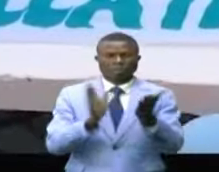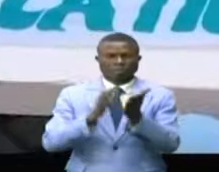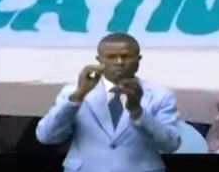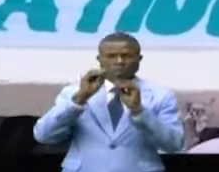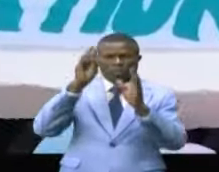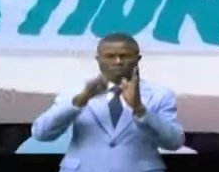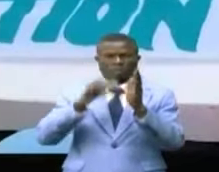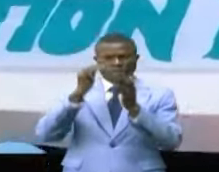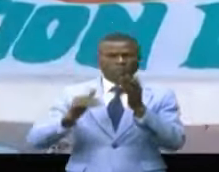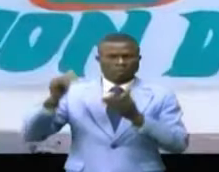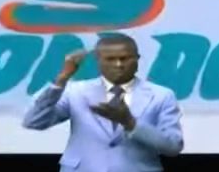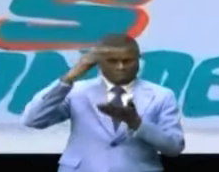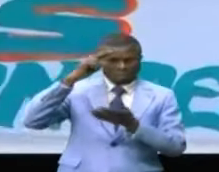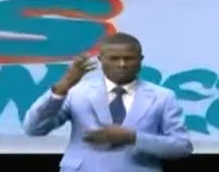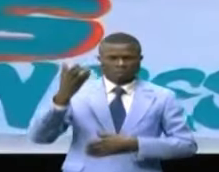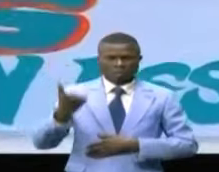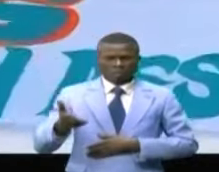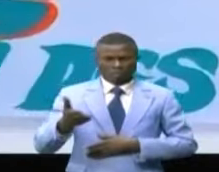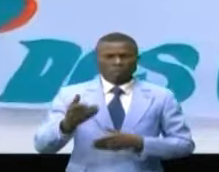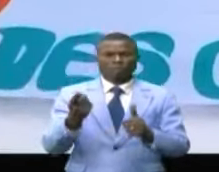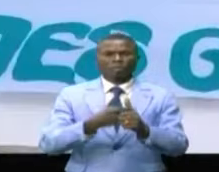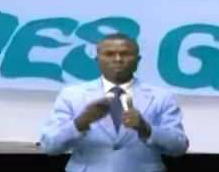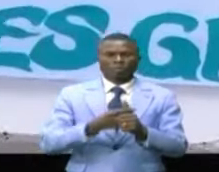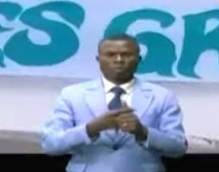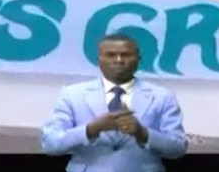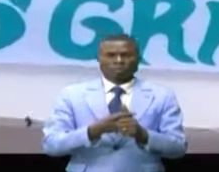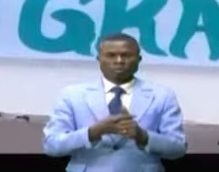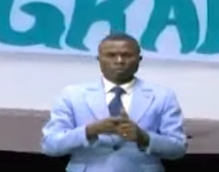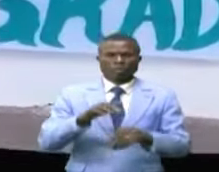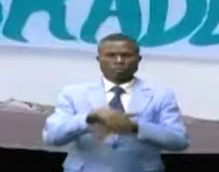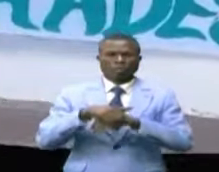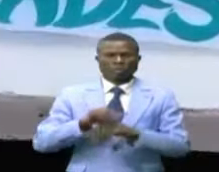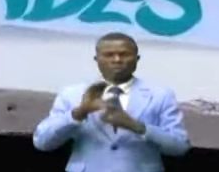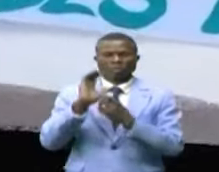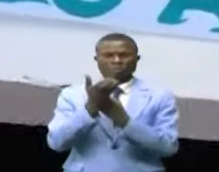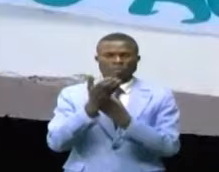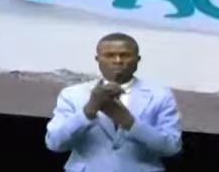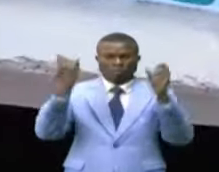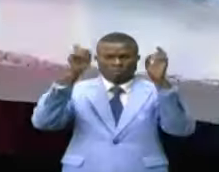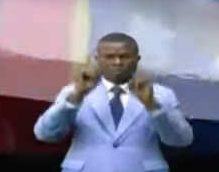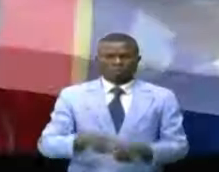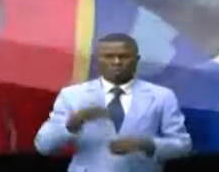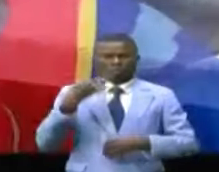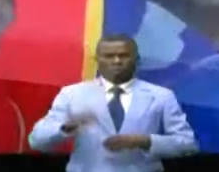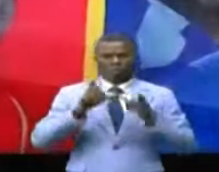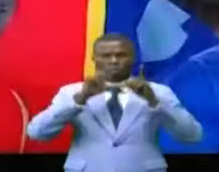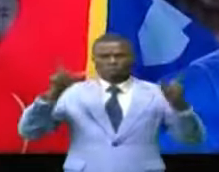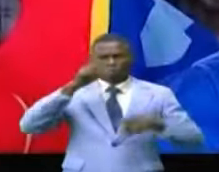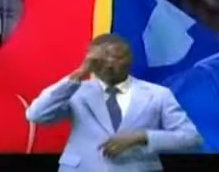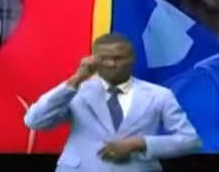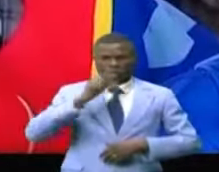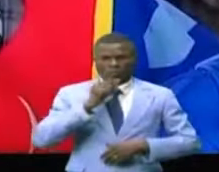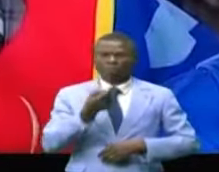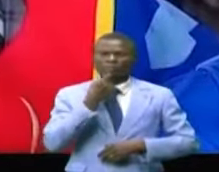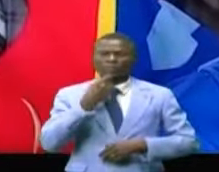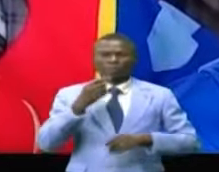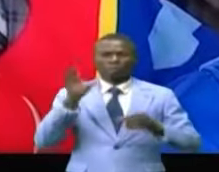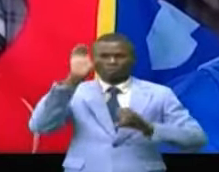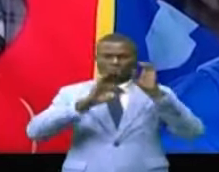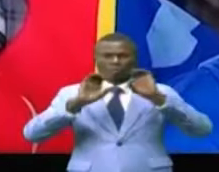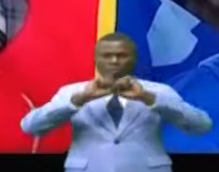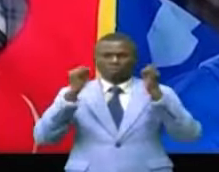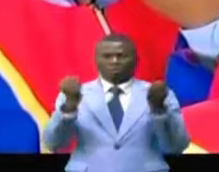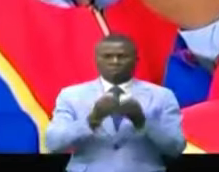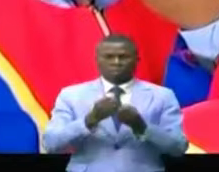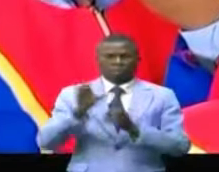d'enseignement supérieur universitaire, à savoir l'anglais culture africaine, le français latin, histoire sciences sociales, les